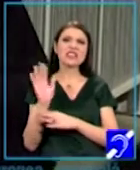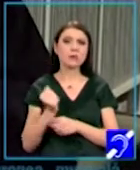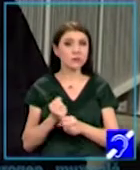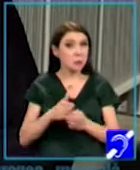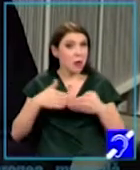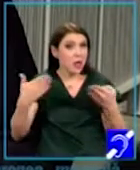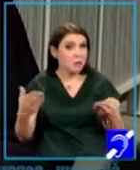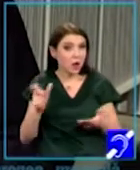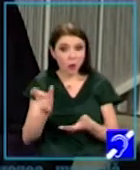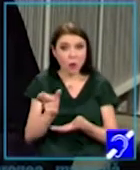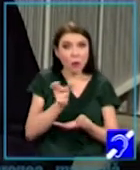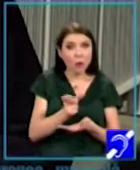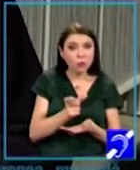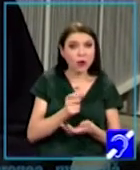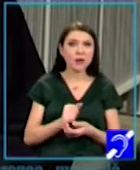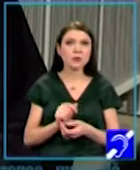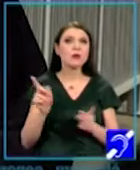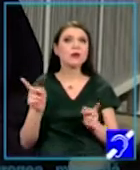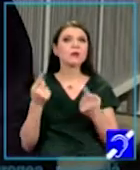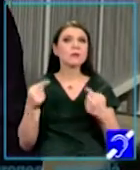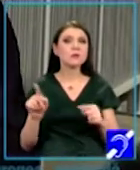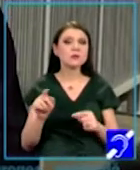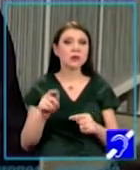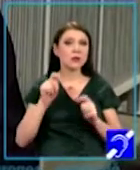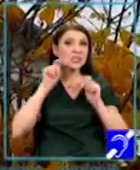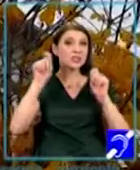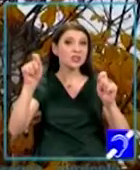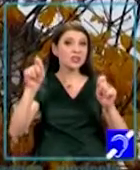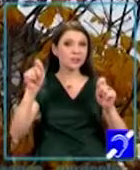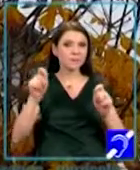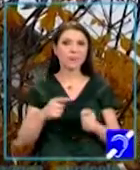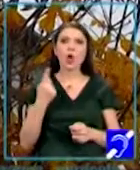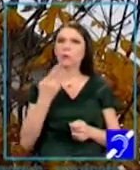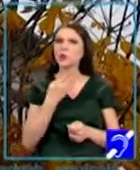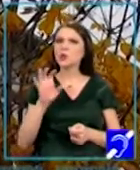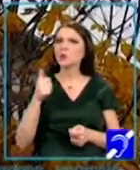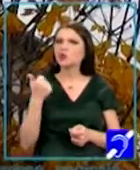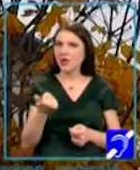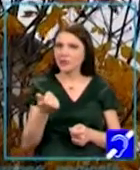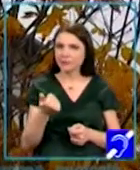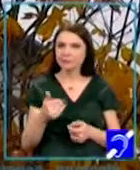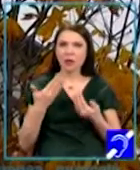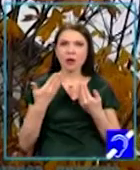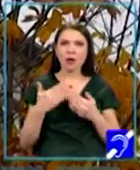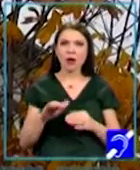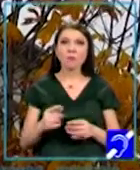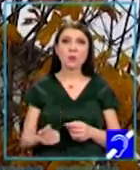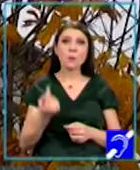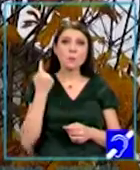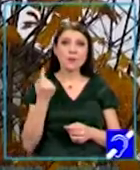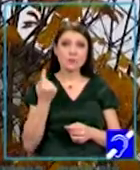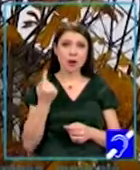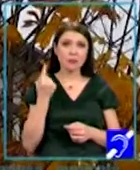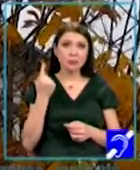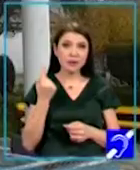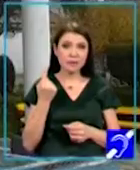cu o secțiune de muzică sacră. În 96 a fost